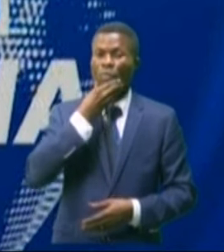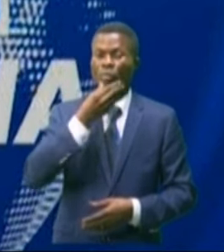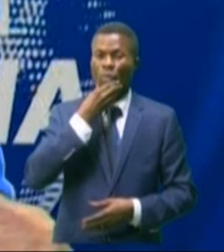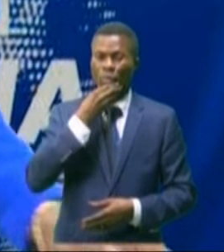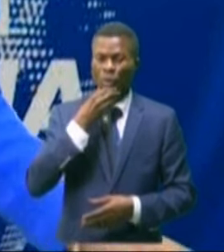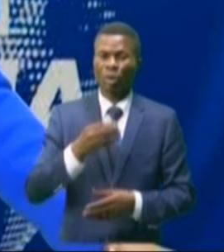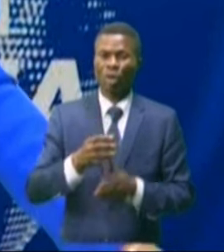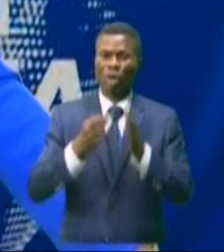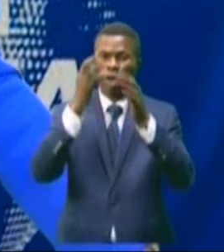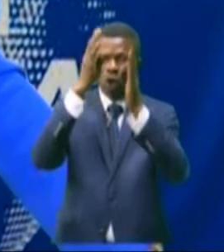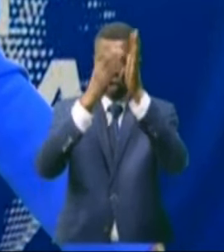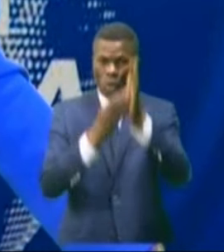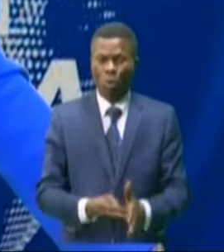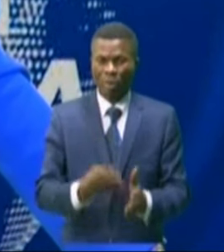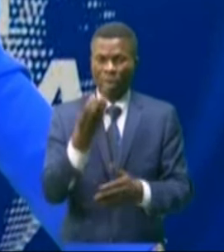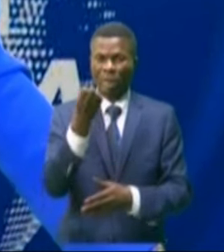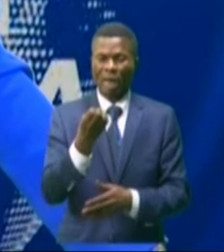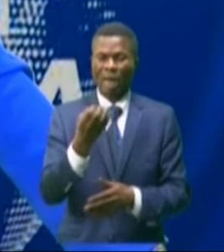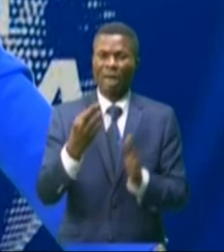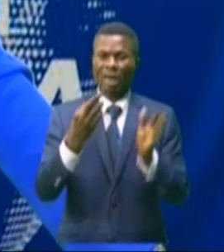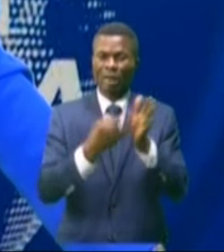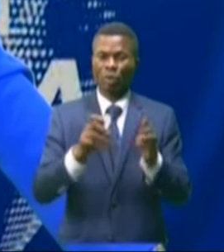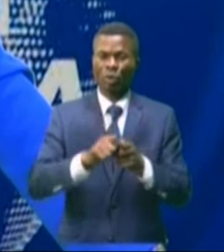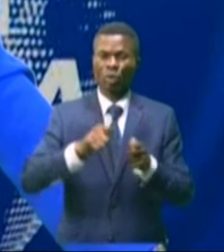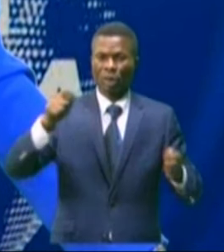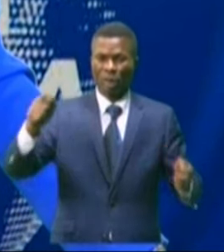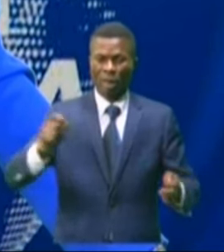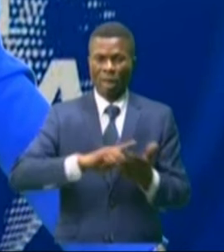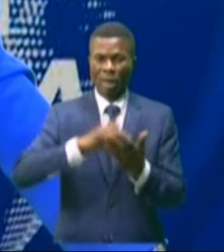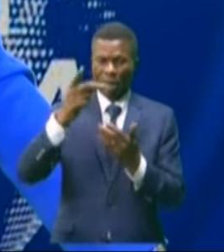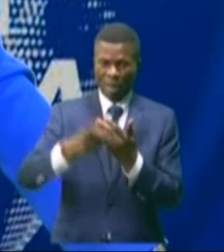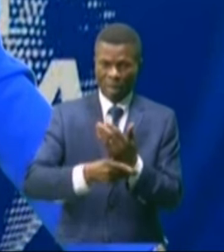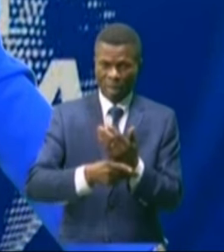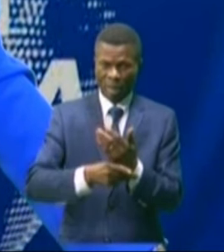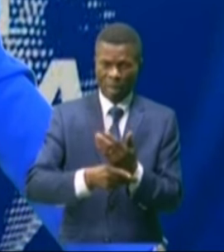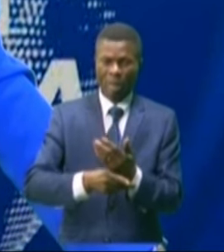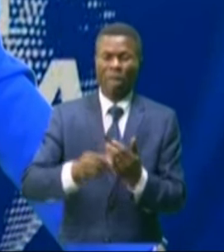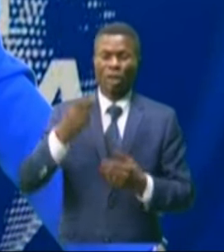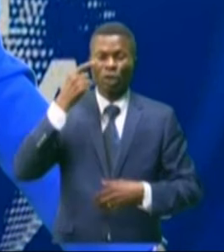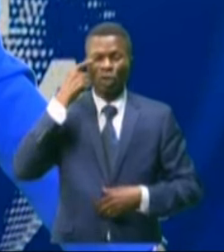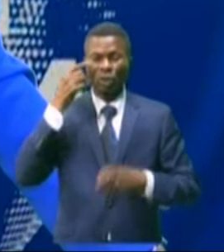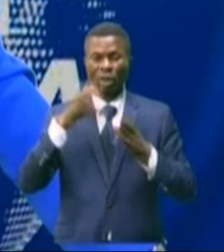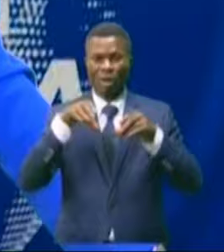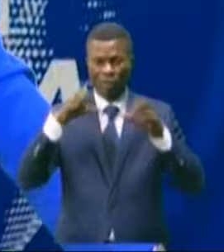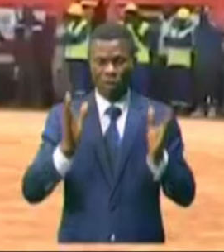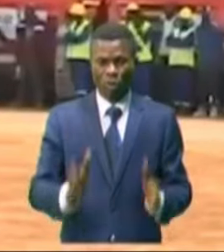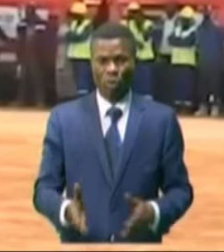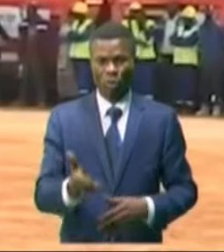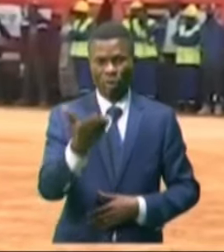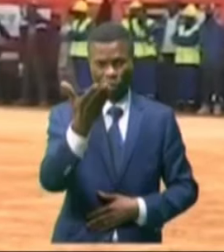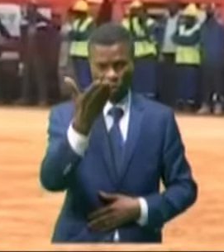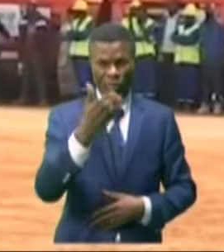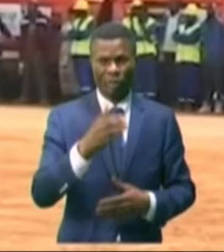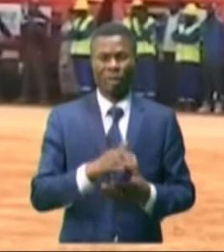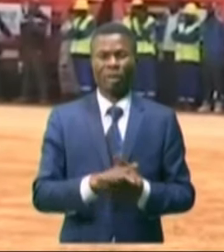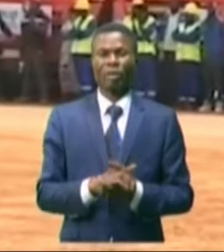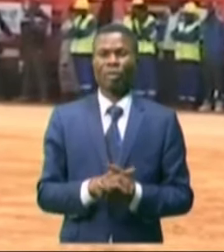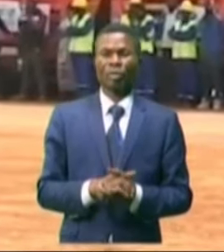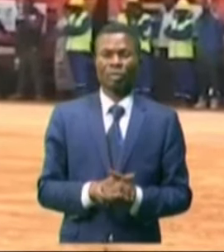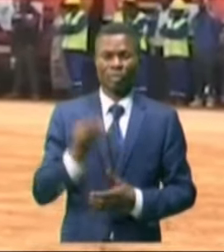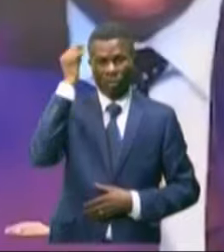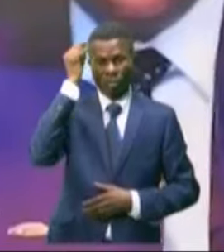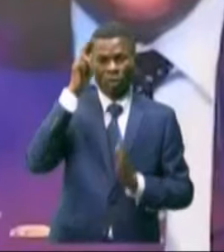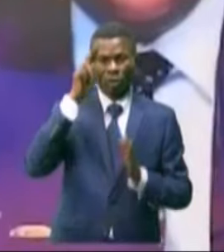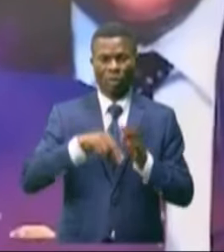848 km, un projet qui s'inscrit dans le cadre du programme sino-congolais. Erudis Kitutu. Le